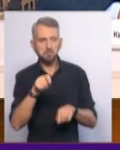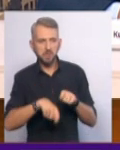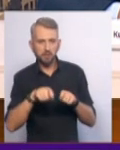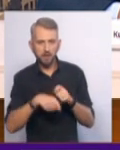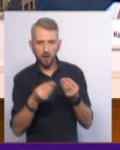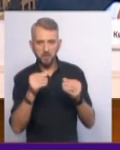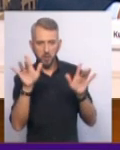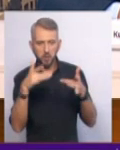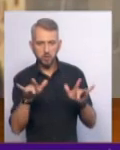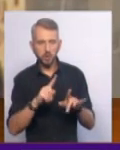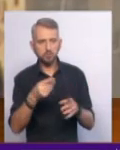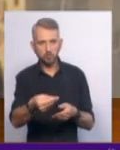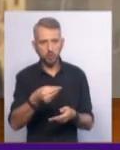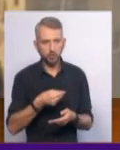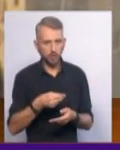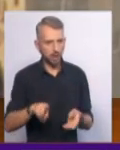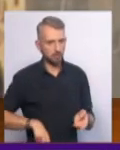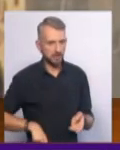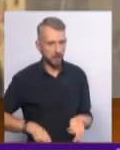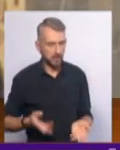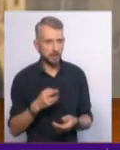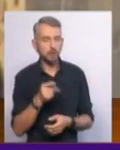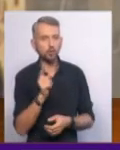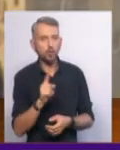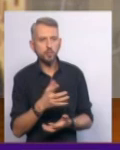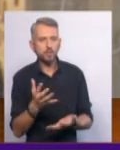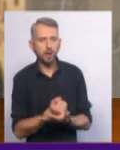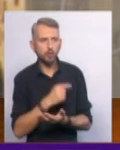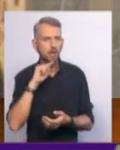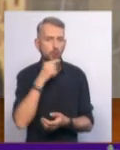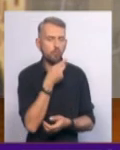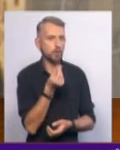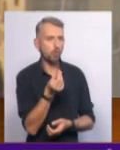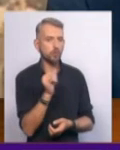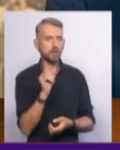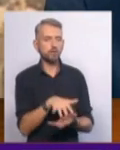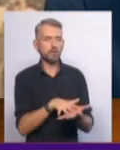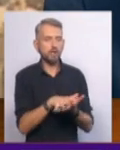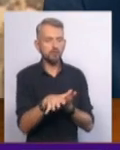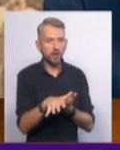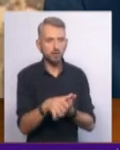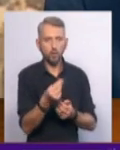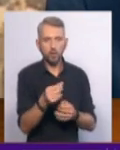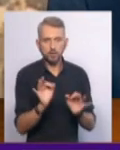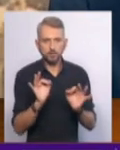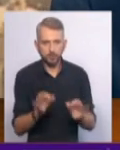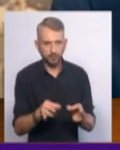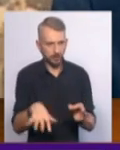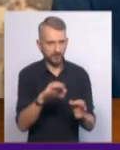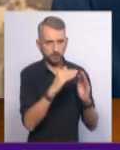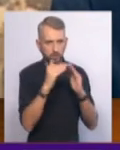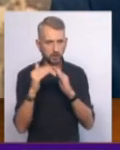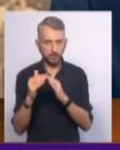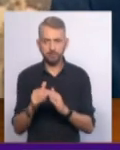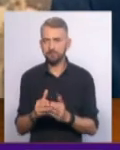які подають адміністрація, для того, щоб знаходити, економити кошти і витрачати їх ефективно у всі будинки. Так,